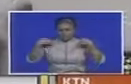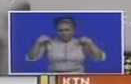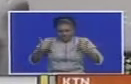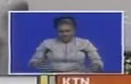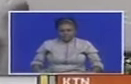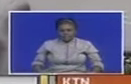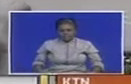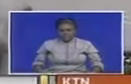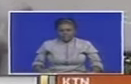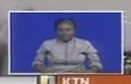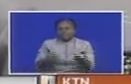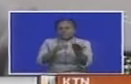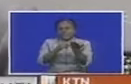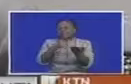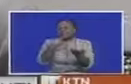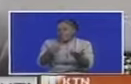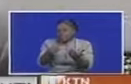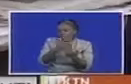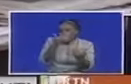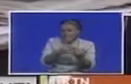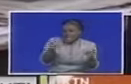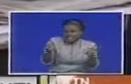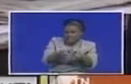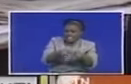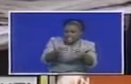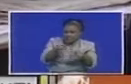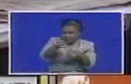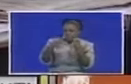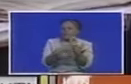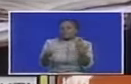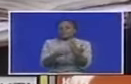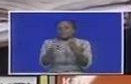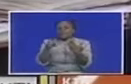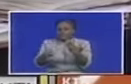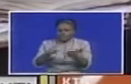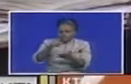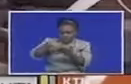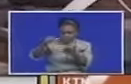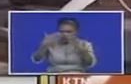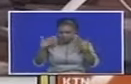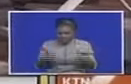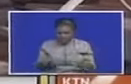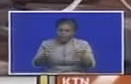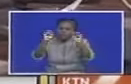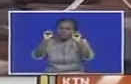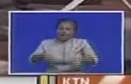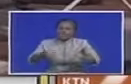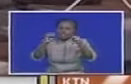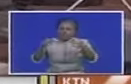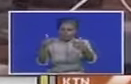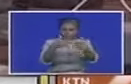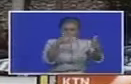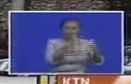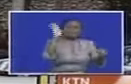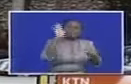Na Waswahili walisema mtoto mleavo ndivyo akwavo. Na sheria hiyo itakapopitishwa, huenda ikawakataza wengi,